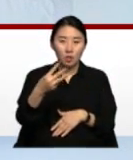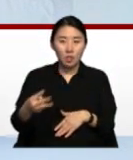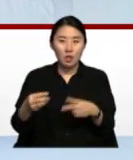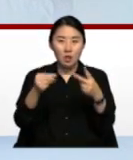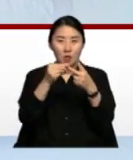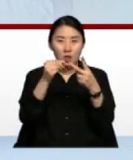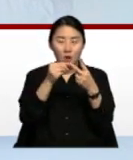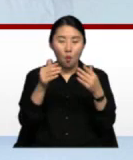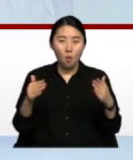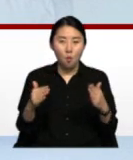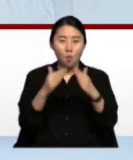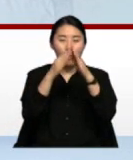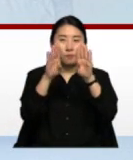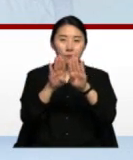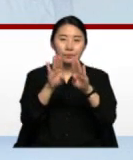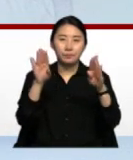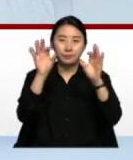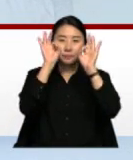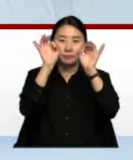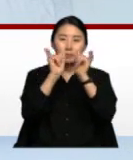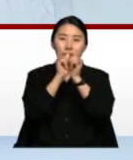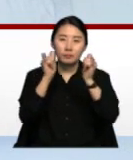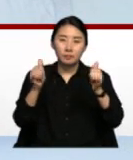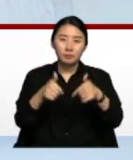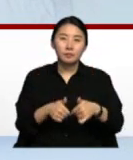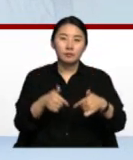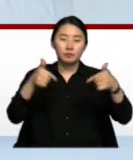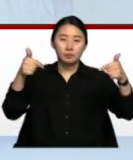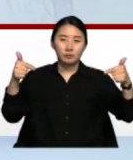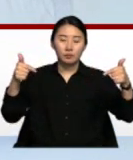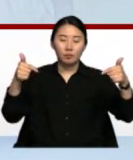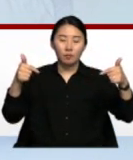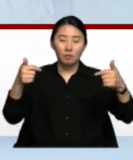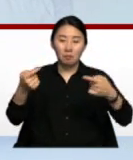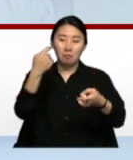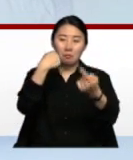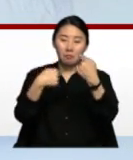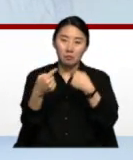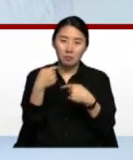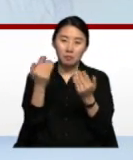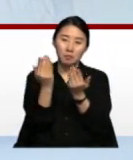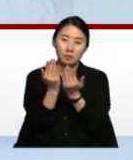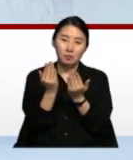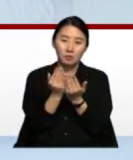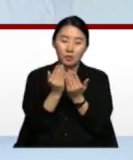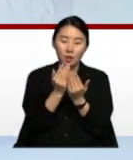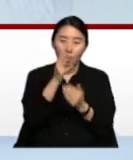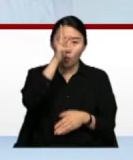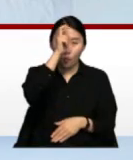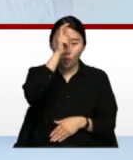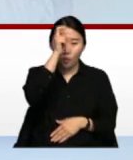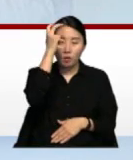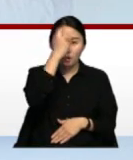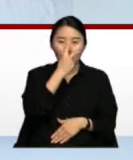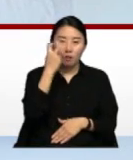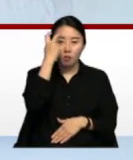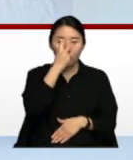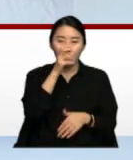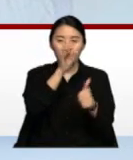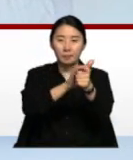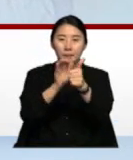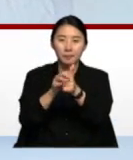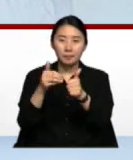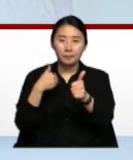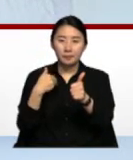타워가 문을 열면서 관광객들이 급증하고 있는데요. 관광객 증가에 발맞춰 일대에 관광경찰이 배치돼야